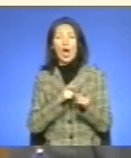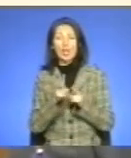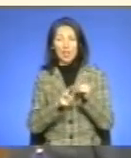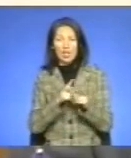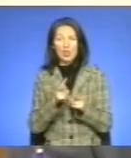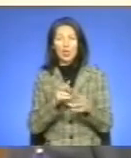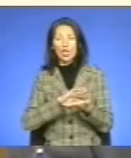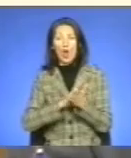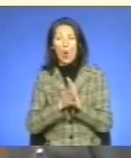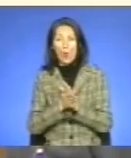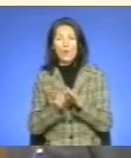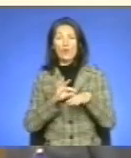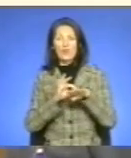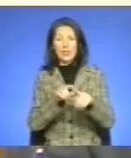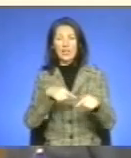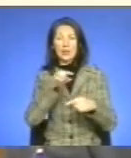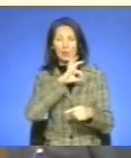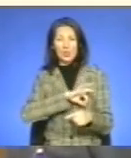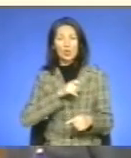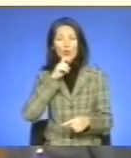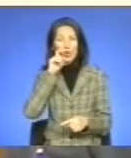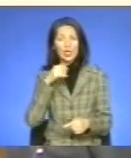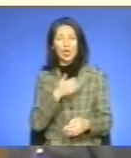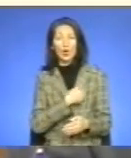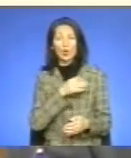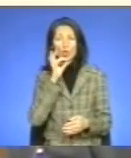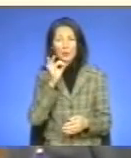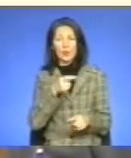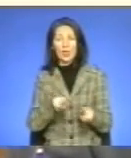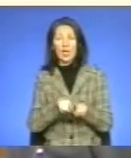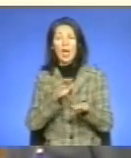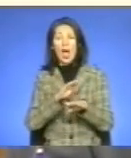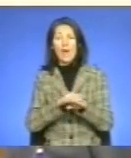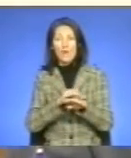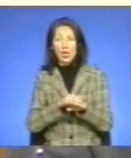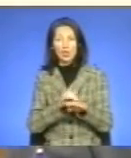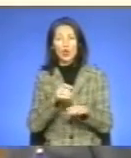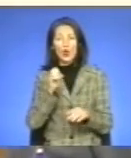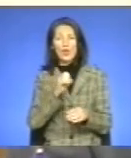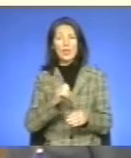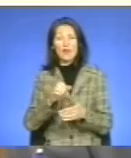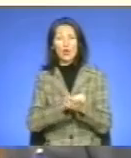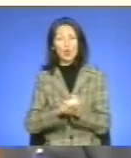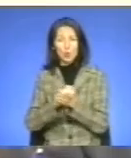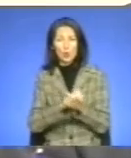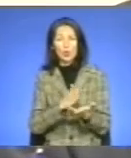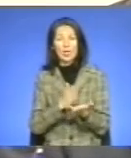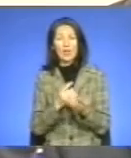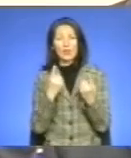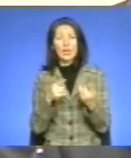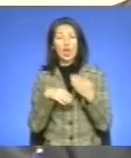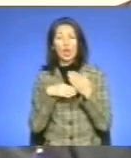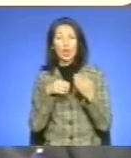Україні. Я ще раз хочу наголосити на тому факті, що в Євросоюзі є величезний досвід надання